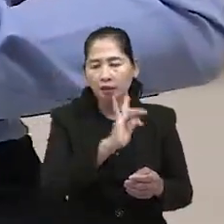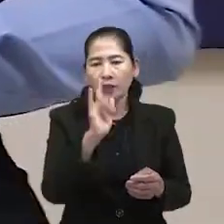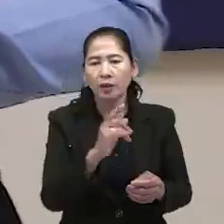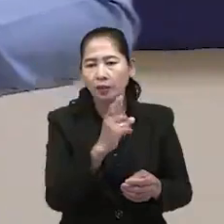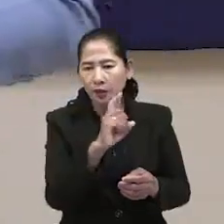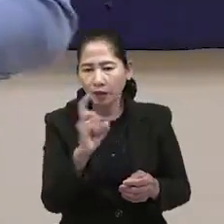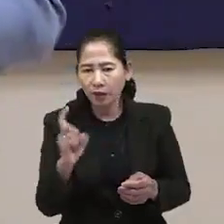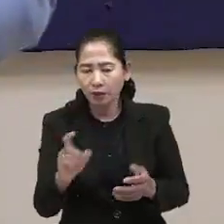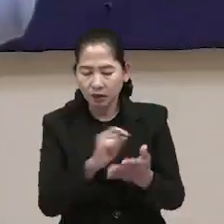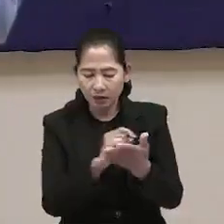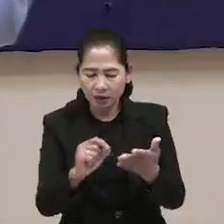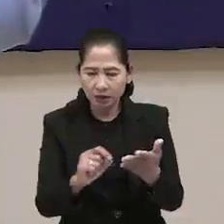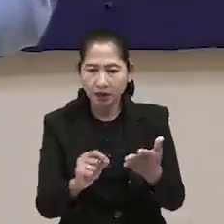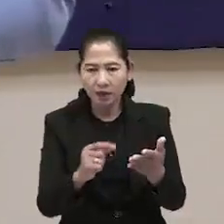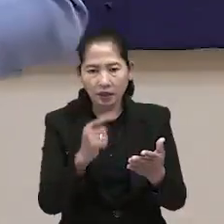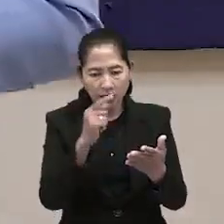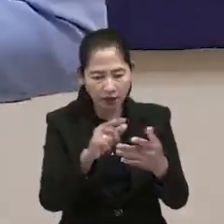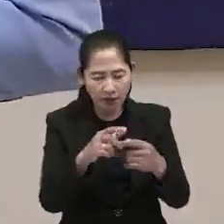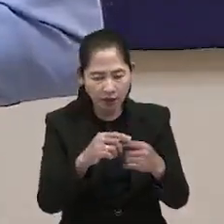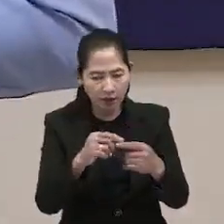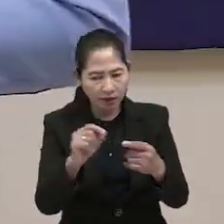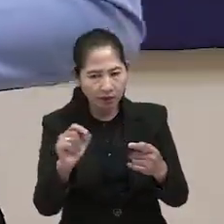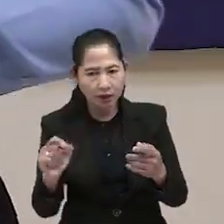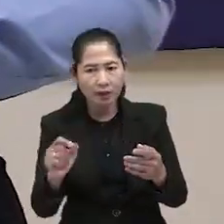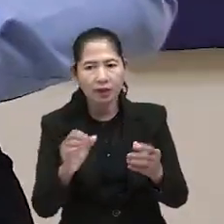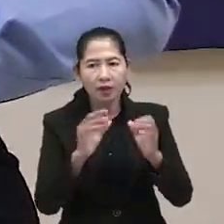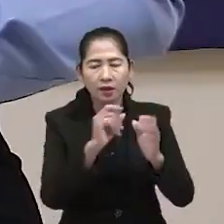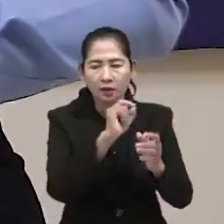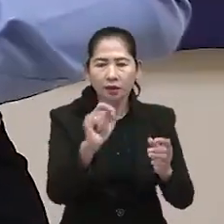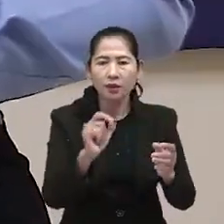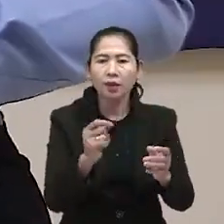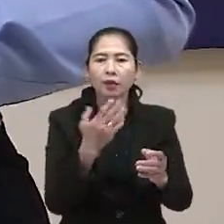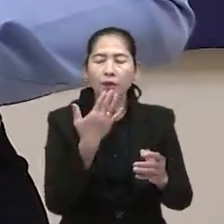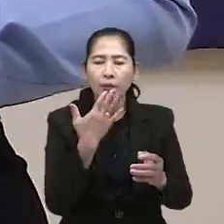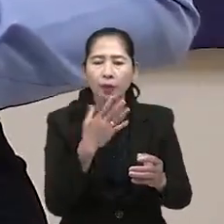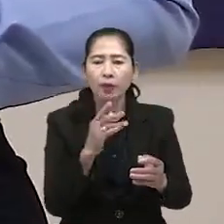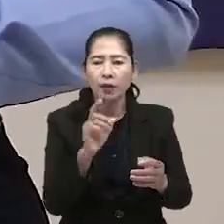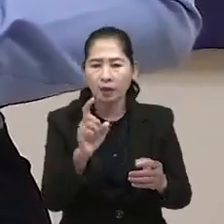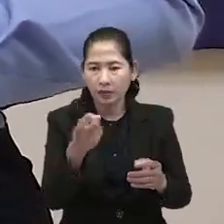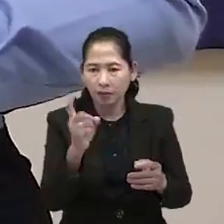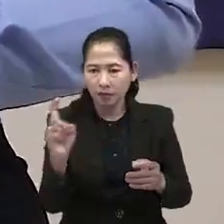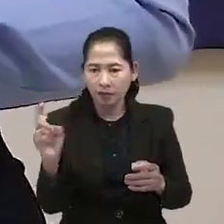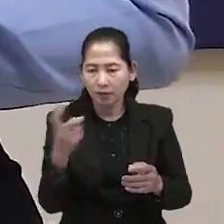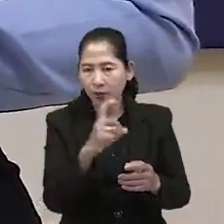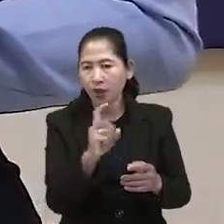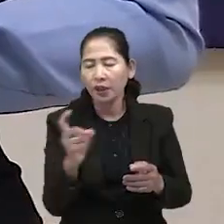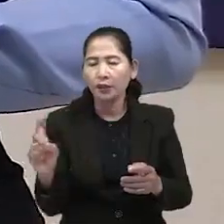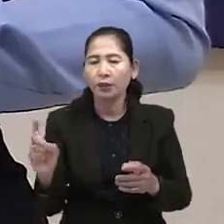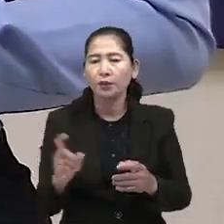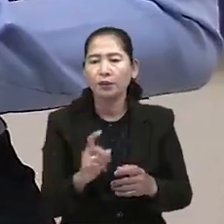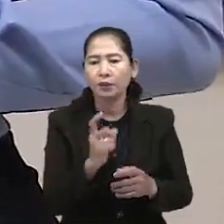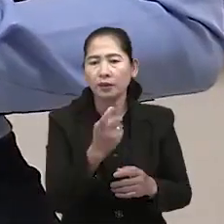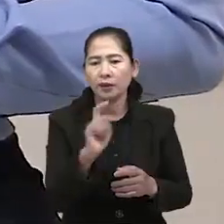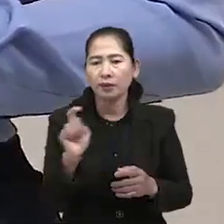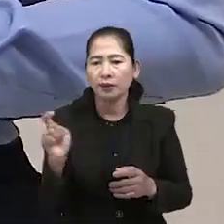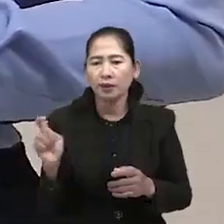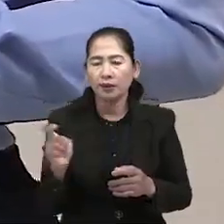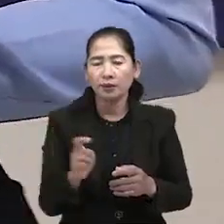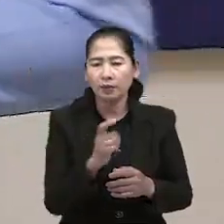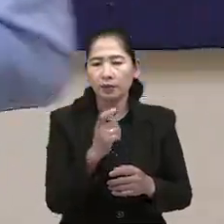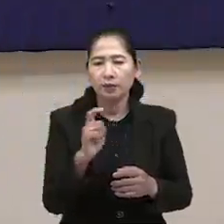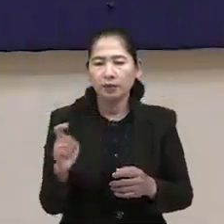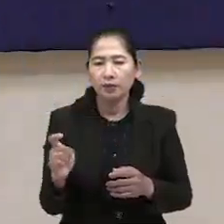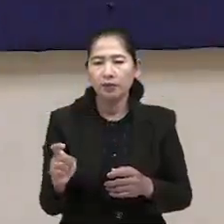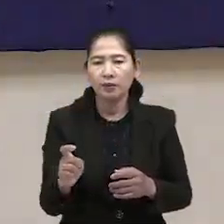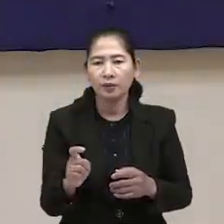ឬបើក្នុងសំណេរព្រៀងកូនសរសេរខ្មៅដៃសិនតែសំណេរសម្រាប់កូនសរសេរទឹកប៊ីចពណ៌ទឹកប៊ីចសរសេរប៊ីចពណ៌ទឹកប៊ីចទឹ